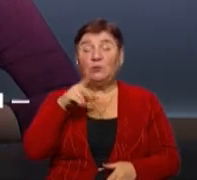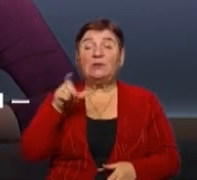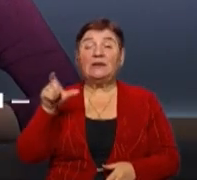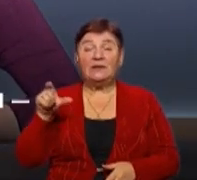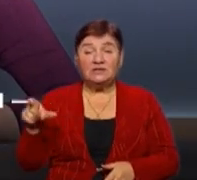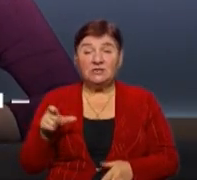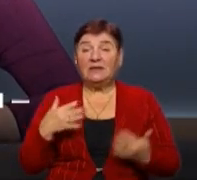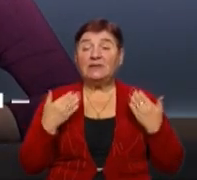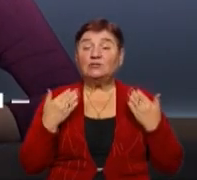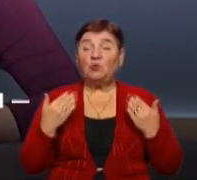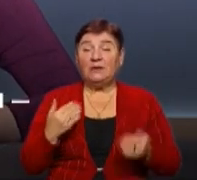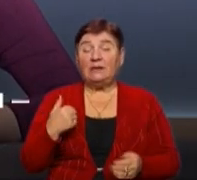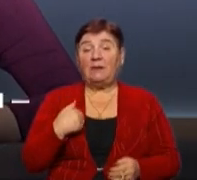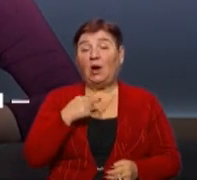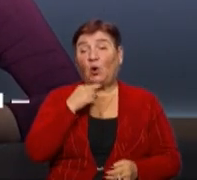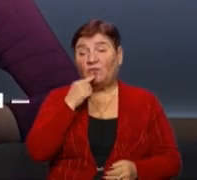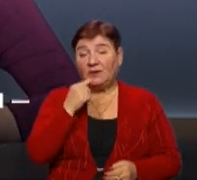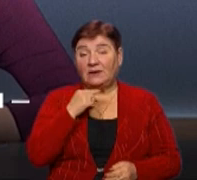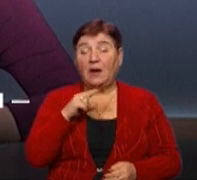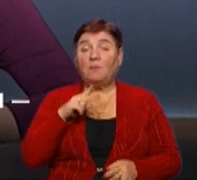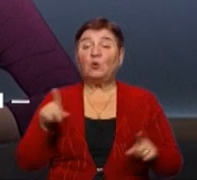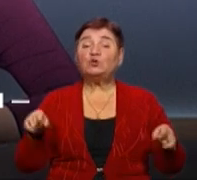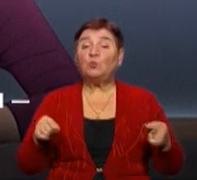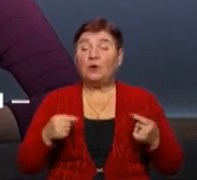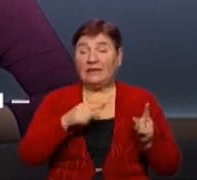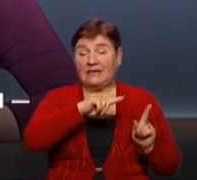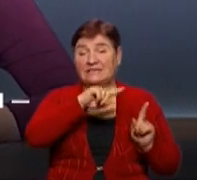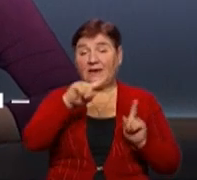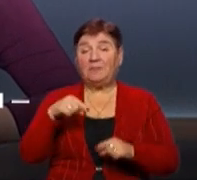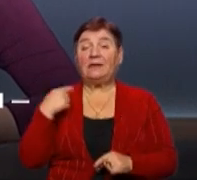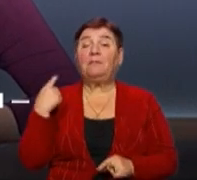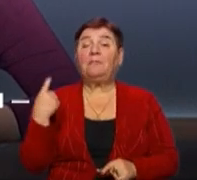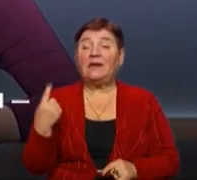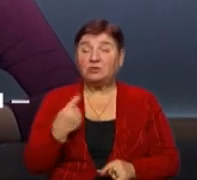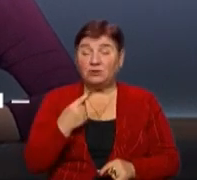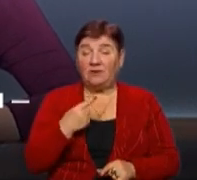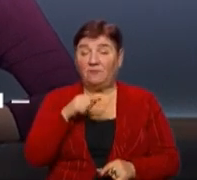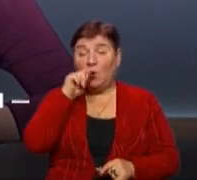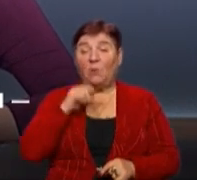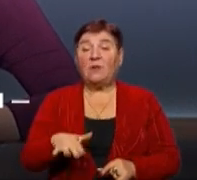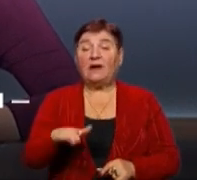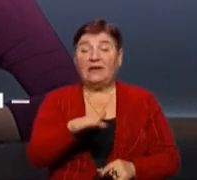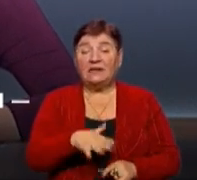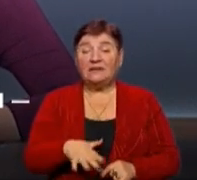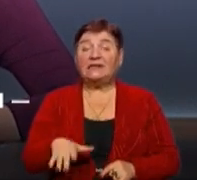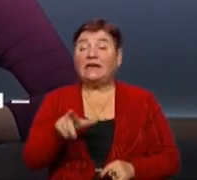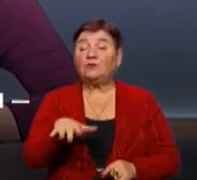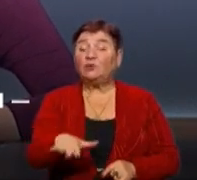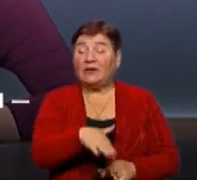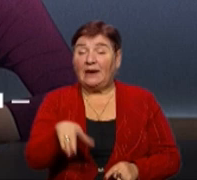глядачам, сьогодні ми говорили про створення на Закарпатті першої в Україні Ради територіальних